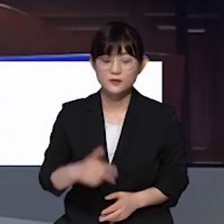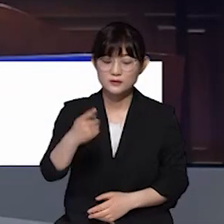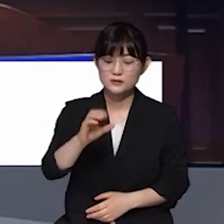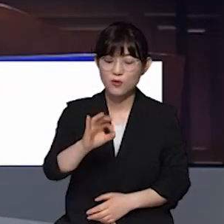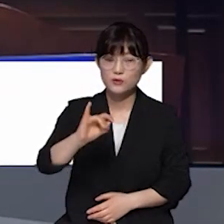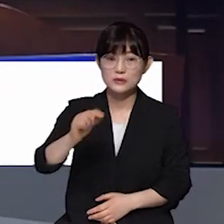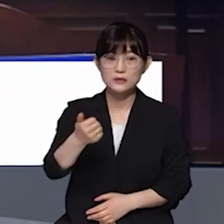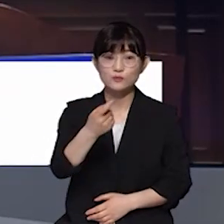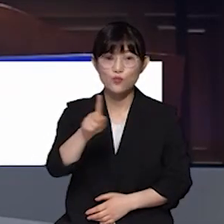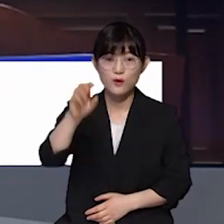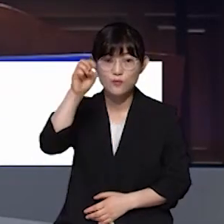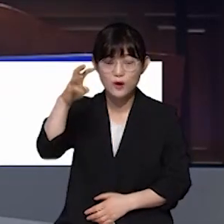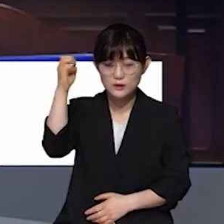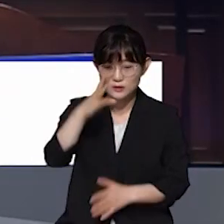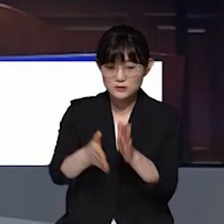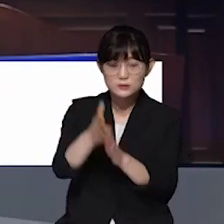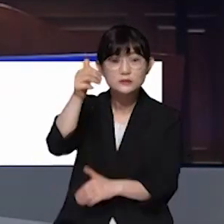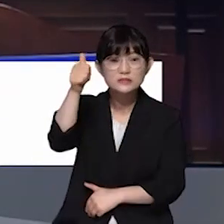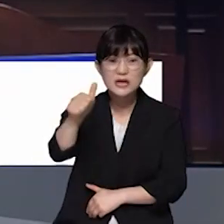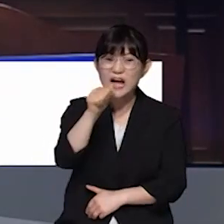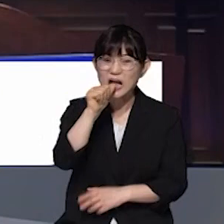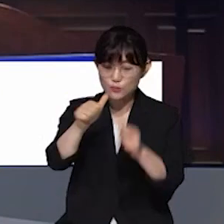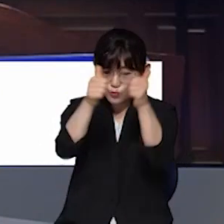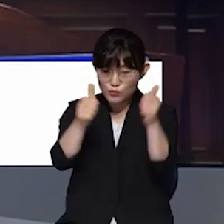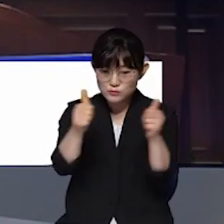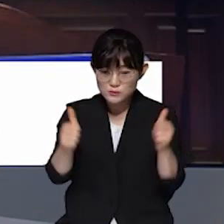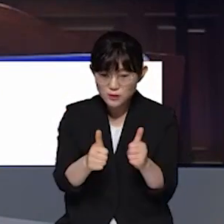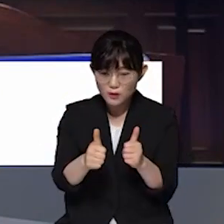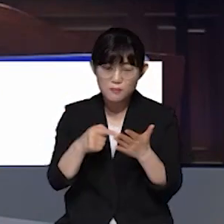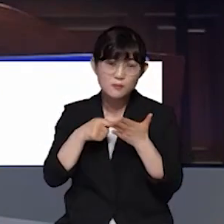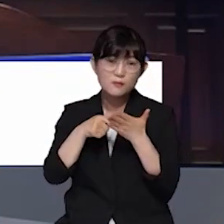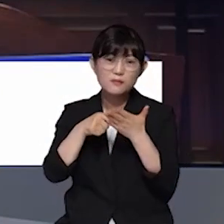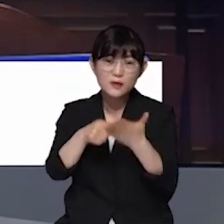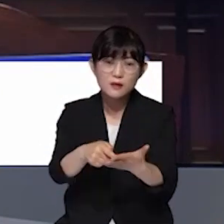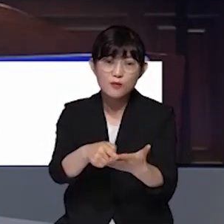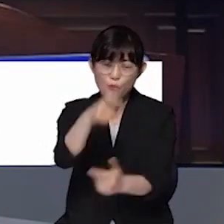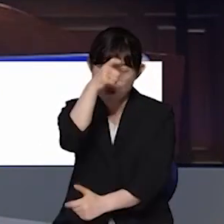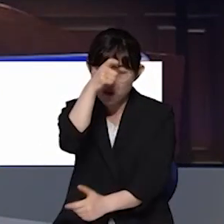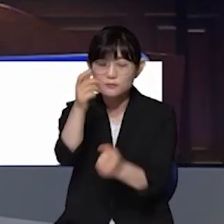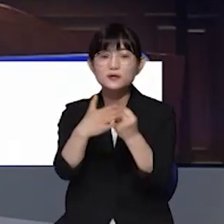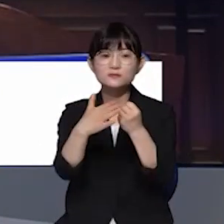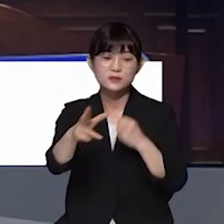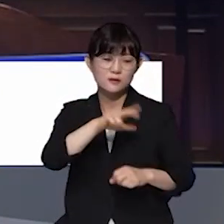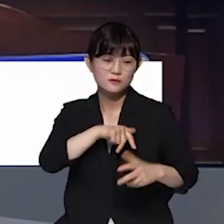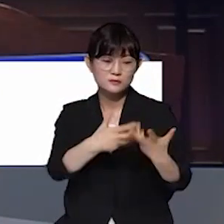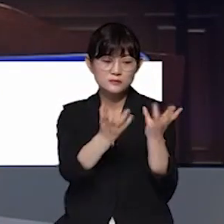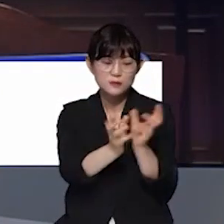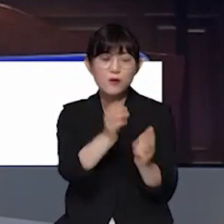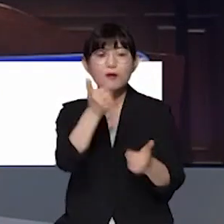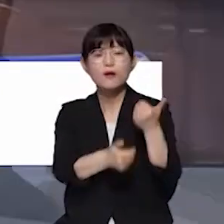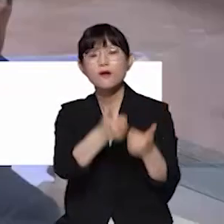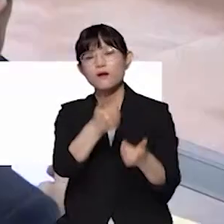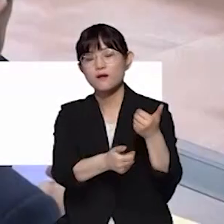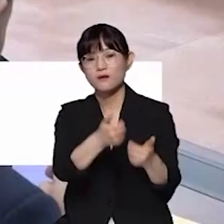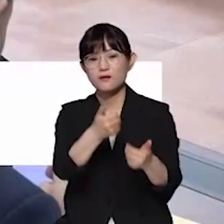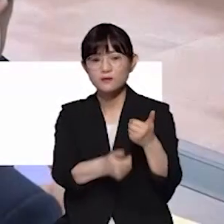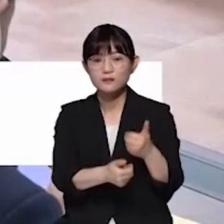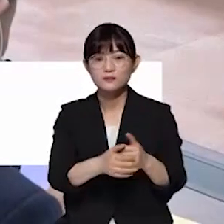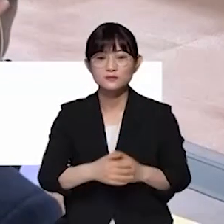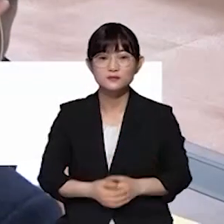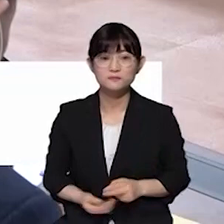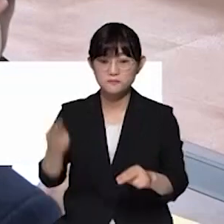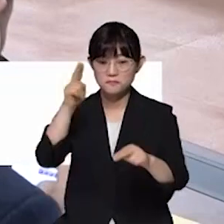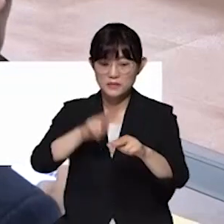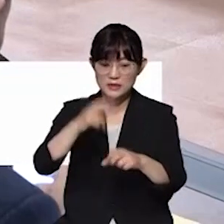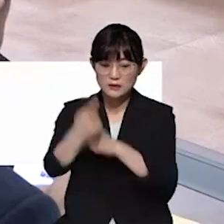정인화 광양시장이 철동상 사업 강행 의지를 밝히면서 시의회와의 갈등이 예상되고 있습니다. 정 시장은 취임